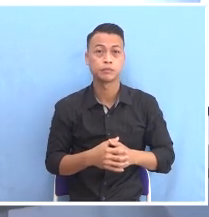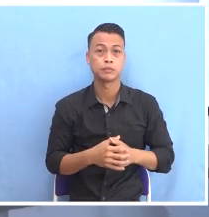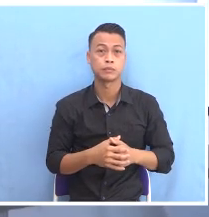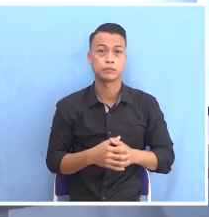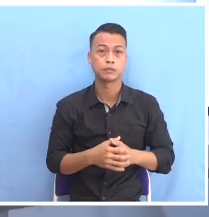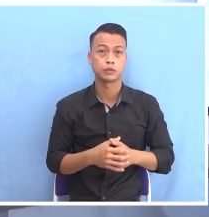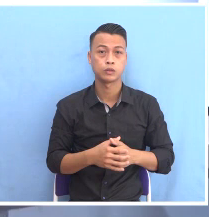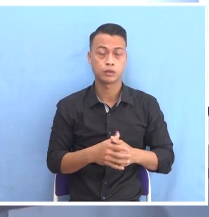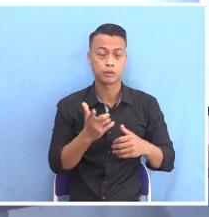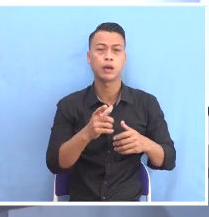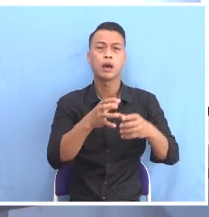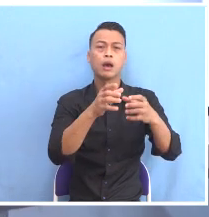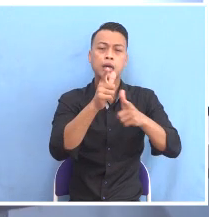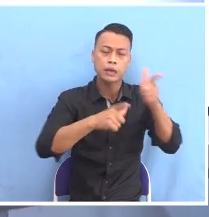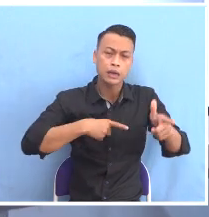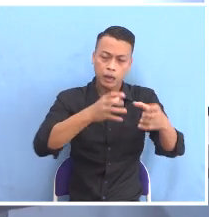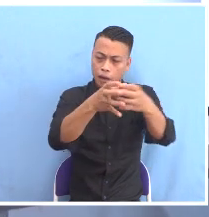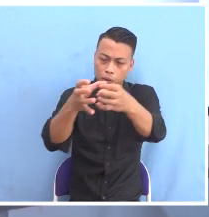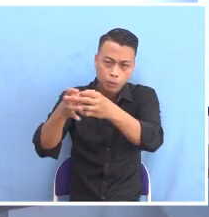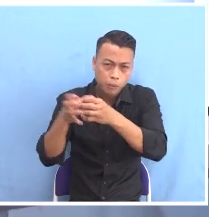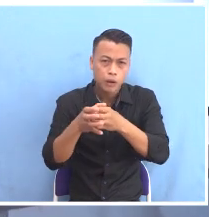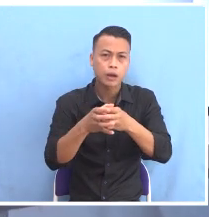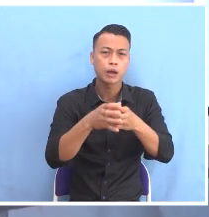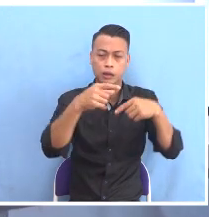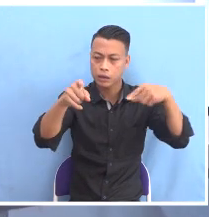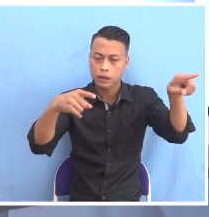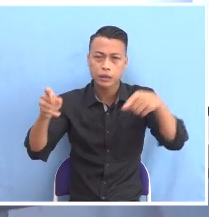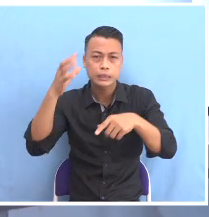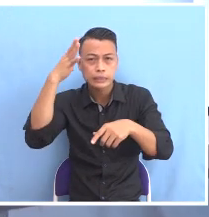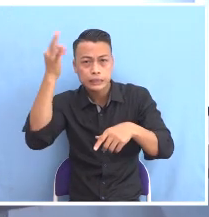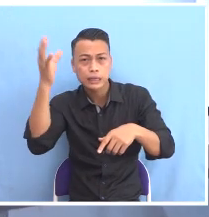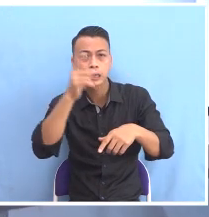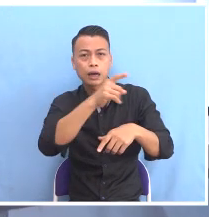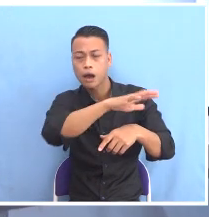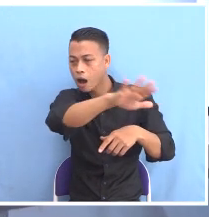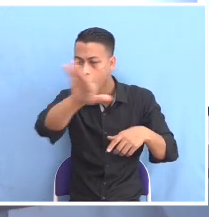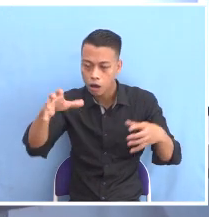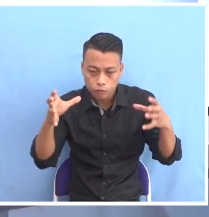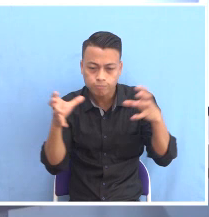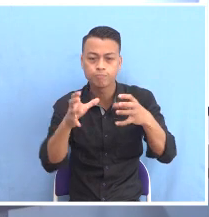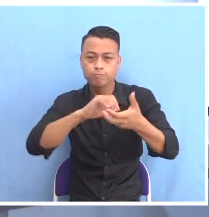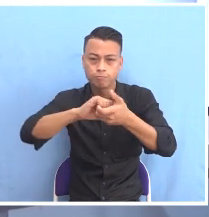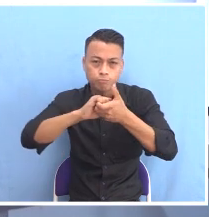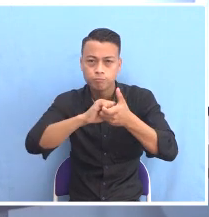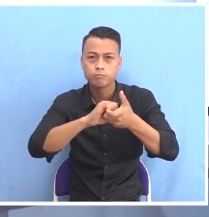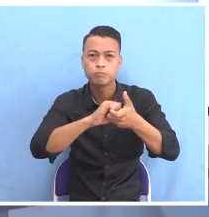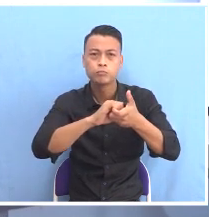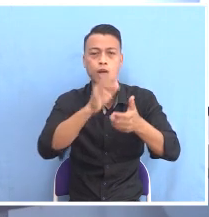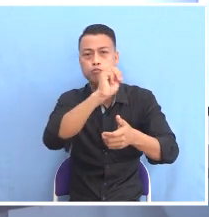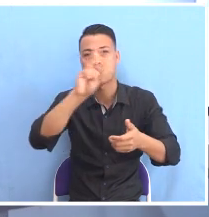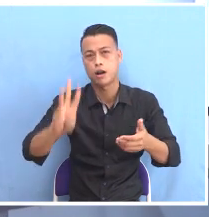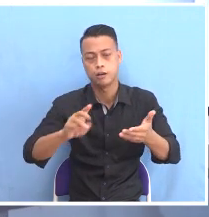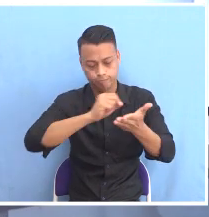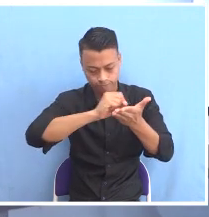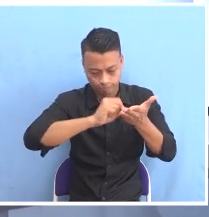အကျိုးမစဉ်းစားဘဲနဲ့ကျွန်တော်တို့ EO တွေအားလုံးစုပေါင်းပြီးတော့စဉ်းစားပြီးတော့ policy တစ်ခုပေါ်မှာအတူတူပဲရက်ဒီတာမျိုးက